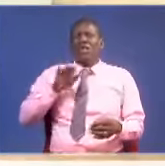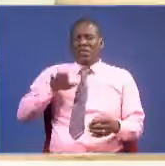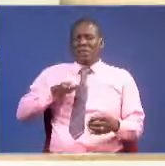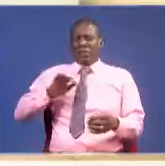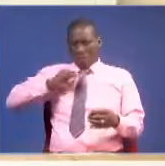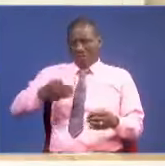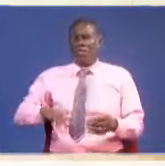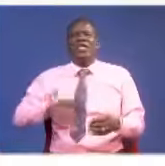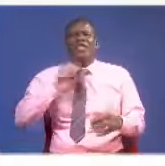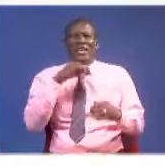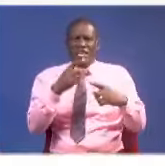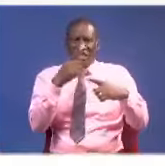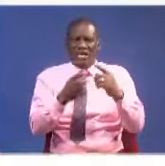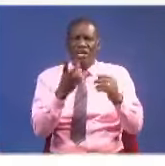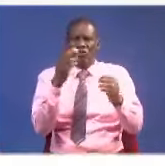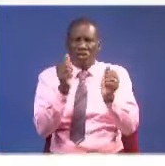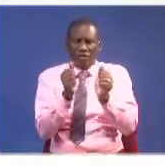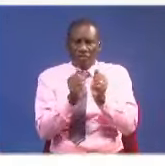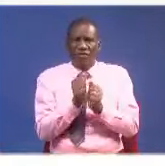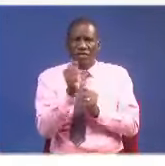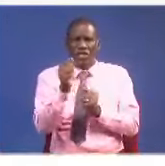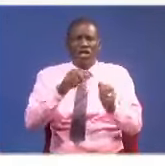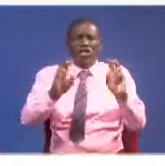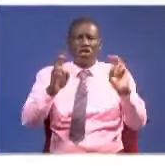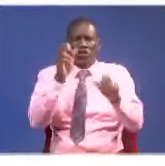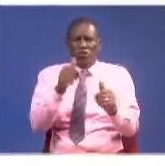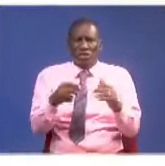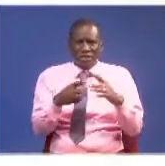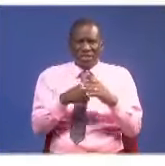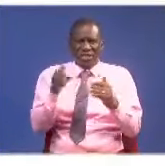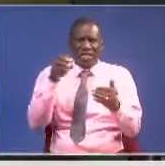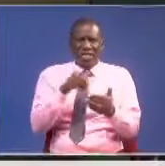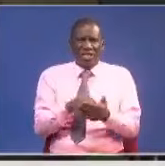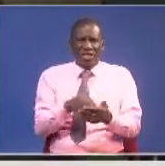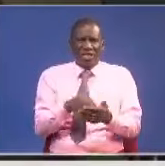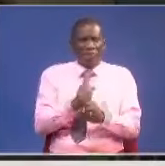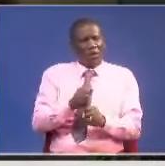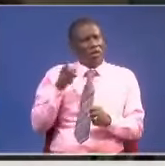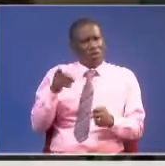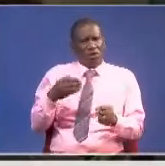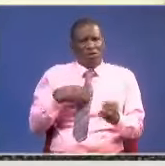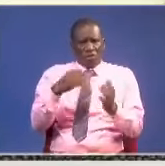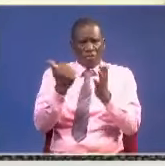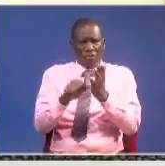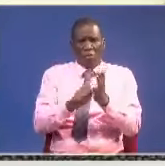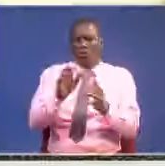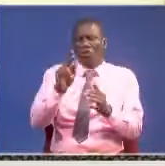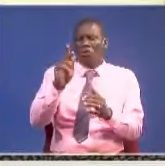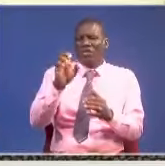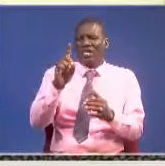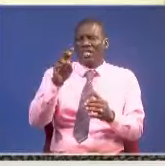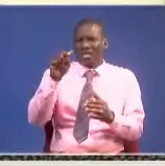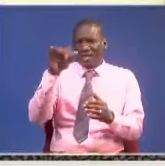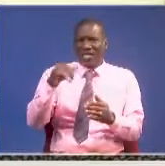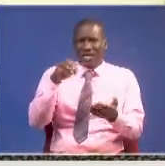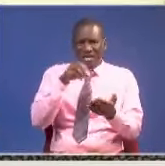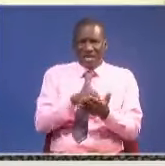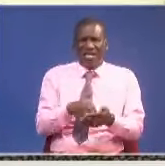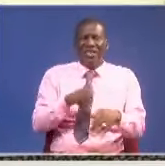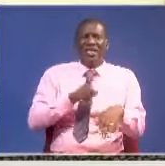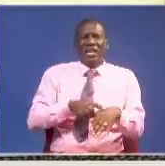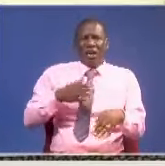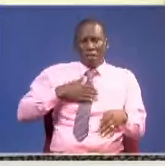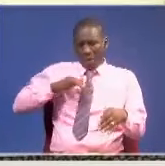mwaka 2015, swala lililoanza tena kumweka Triza kwenye matatizo ya figo. Sasa venye alikufa, I